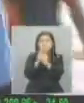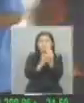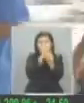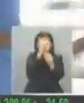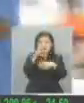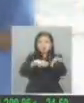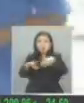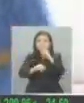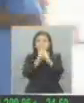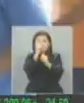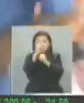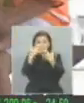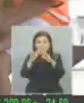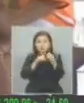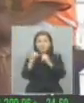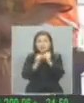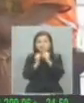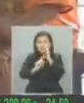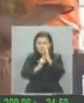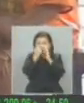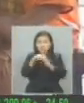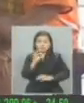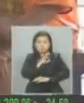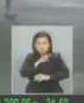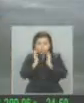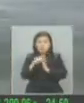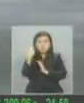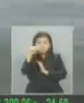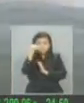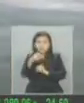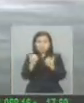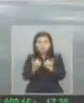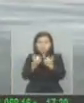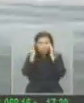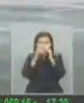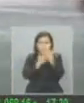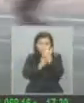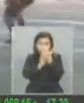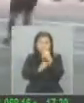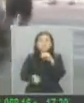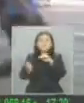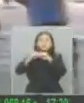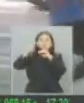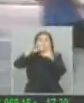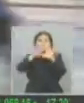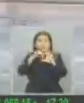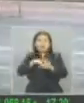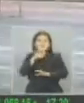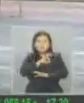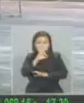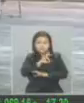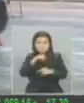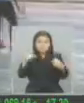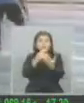ป็นปีที่3แล้วจากจุดเริ่มต้นที่มีสมาชิกเพียง10คนตอนนี้ได้รับการตอบรับเป็นอย่างดีจนมีแฟนคลับของทีมราช